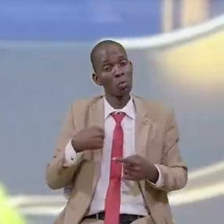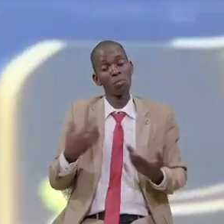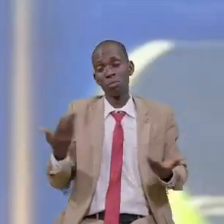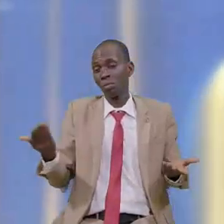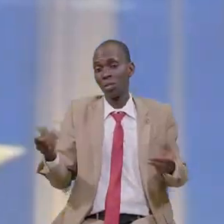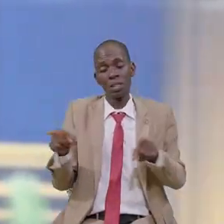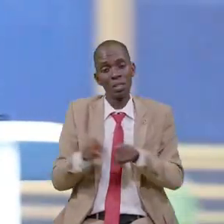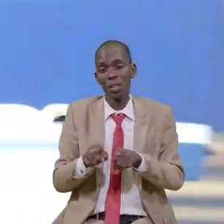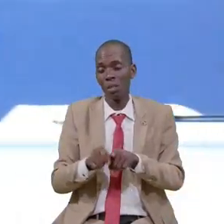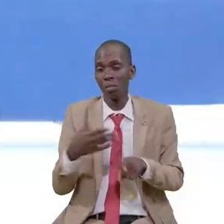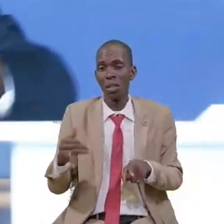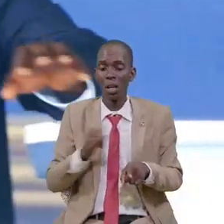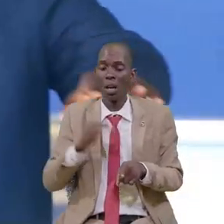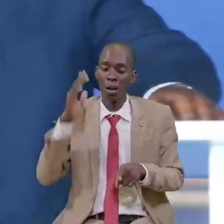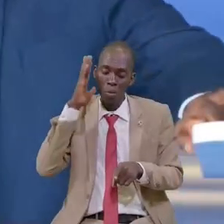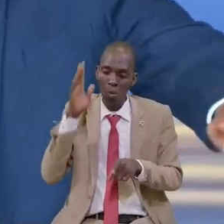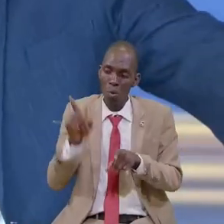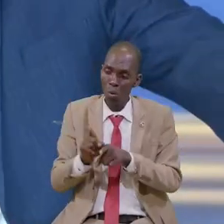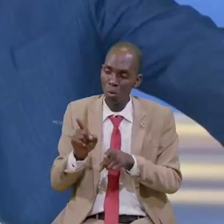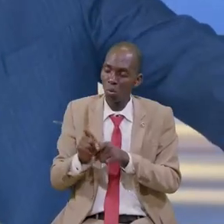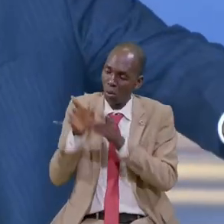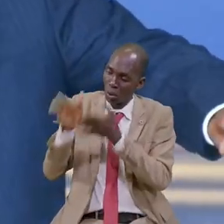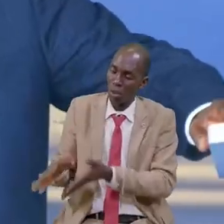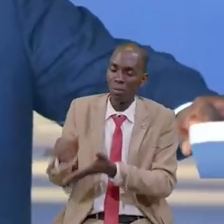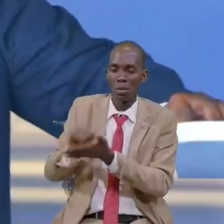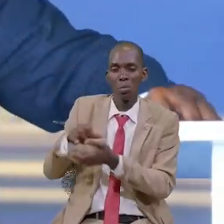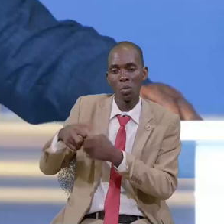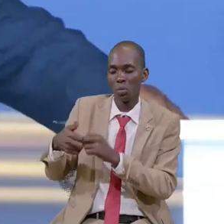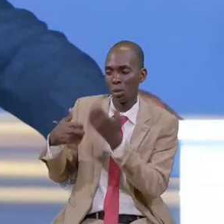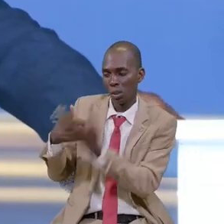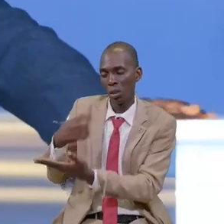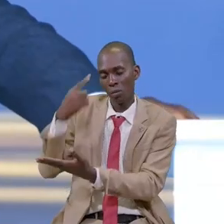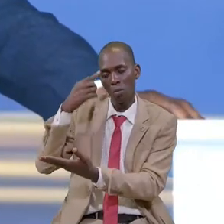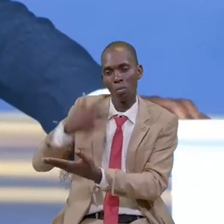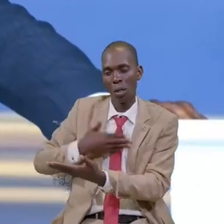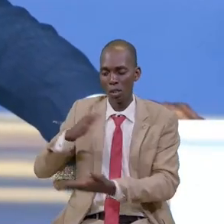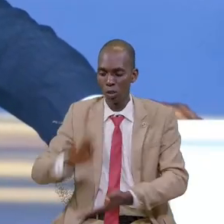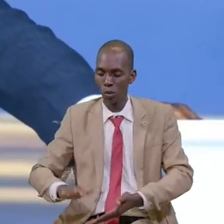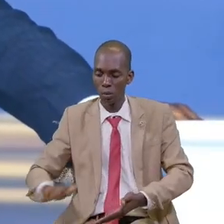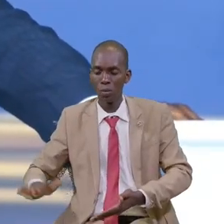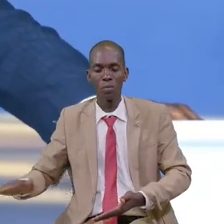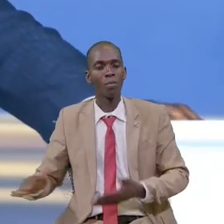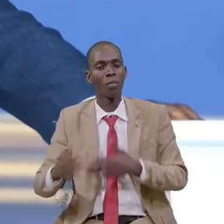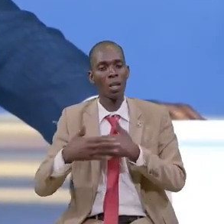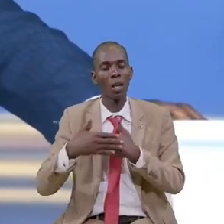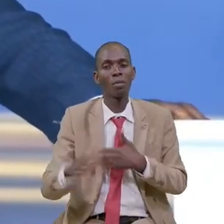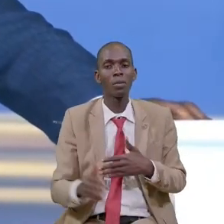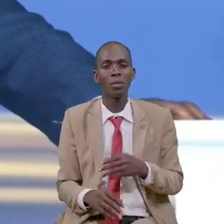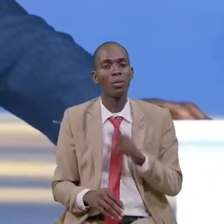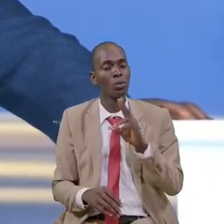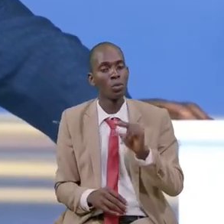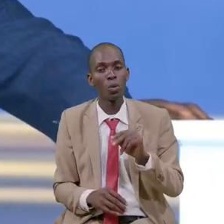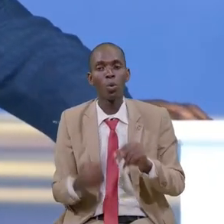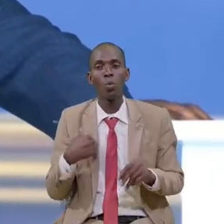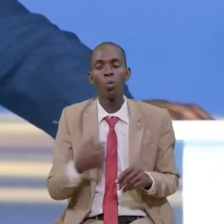future. Et à cause de cette montagne, nous pensons que nous ne pouvons pas. Nous allons tirer